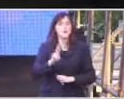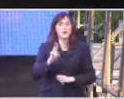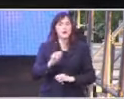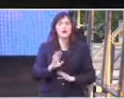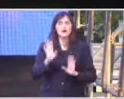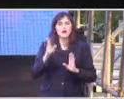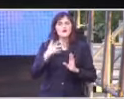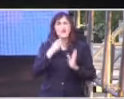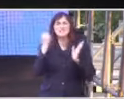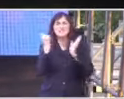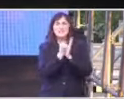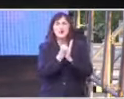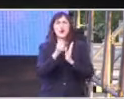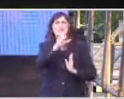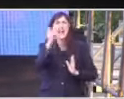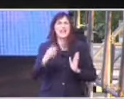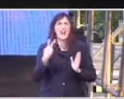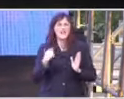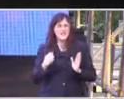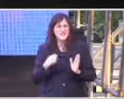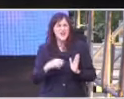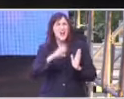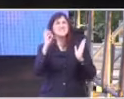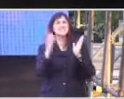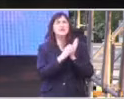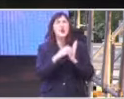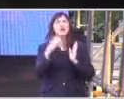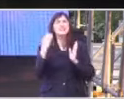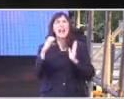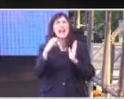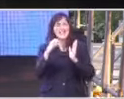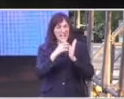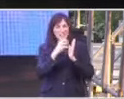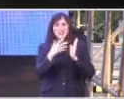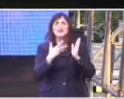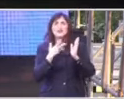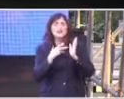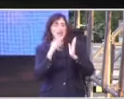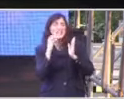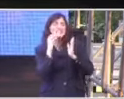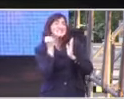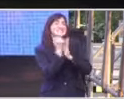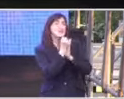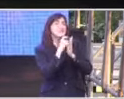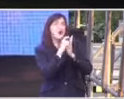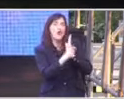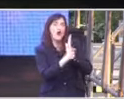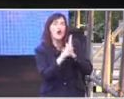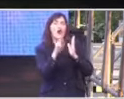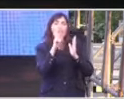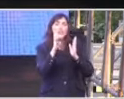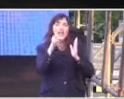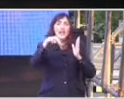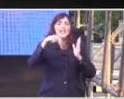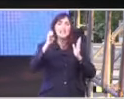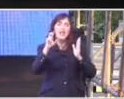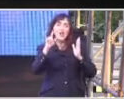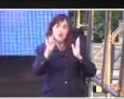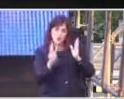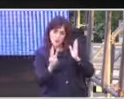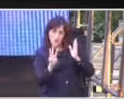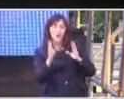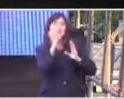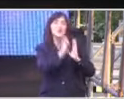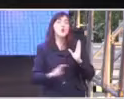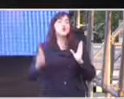non soltanto dal nome di Calenda ma da quello che c'è scritto in quel simbolo la scritta renew Europe noi non